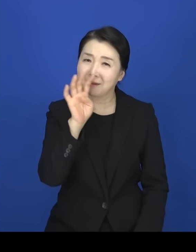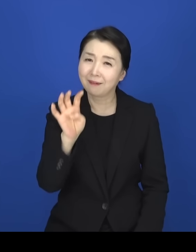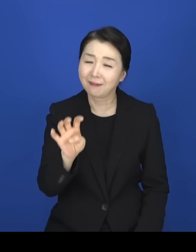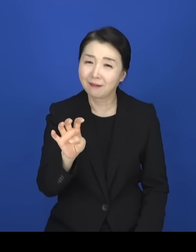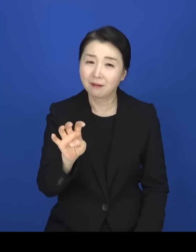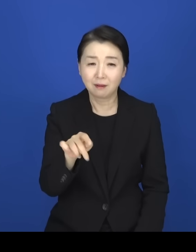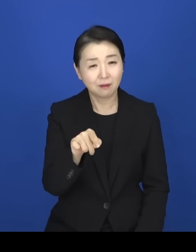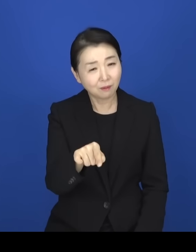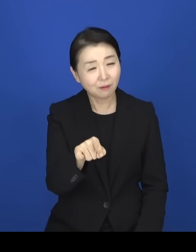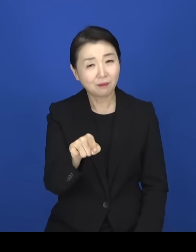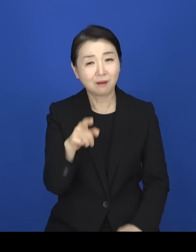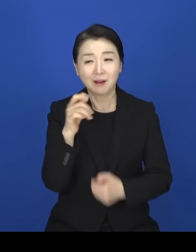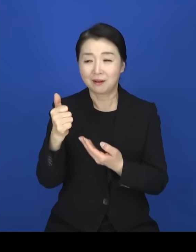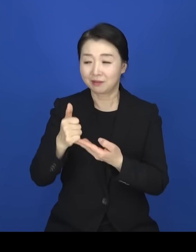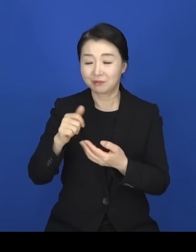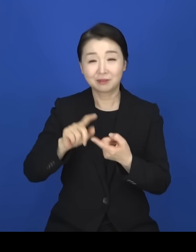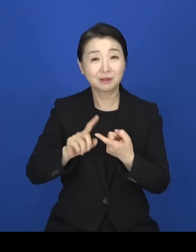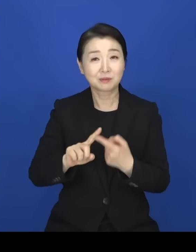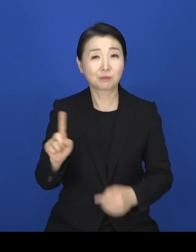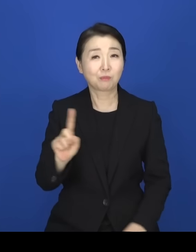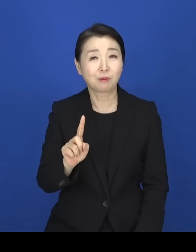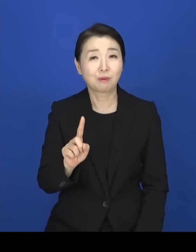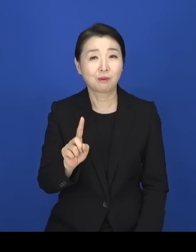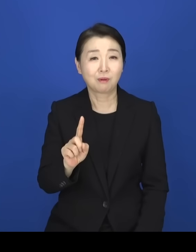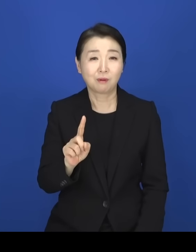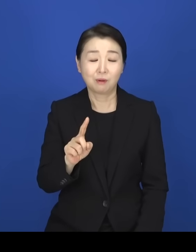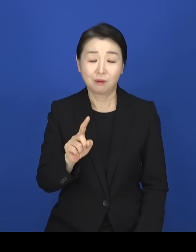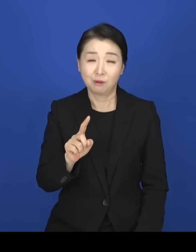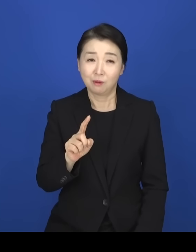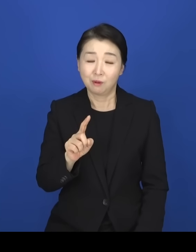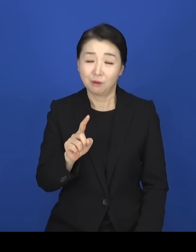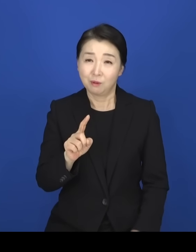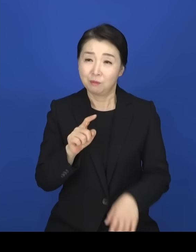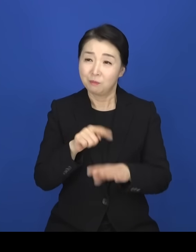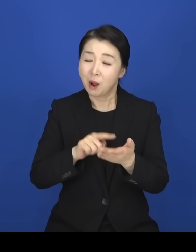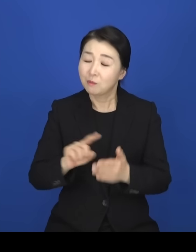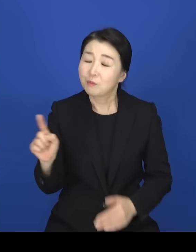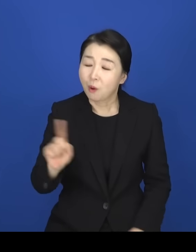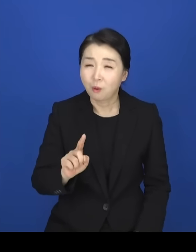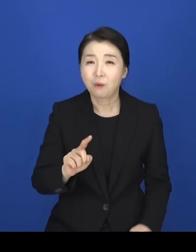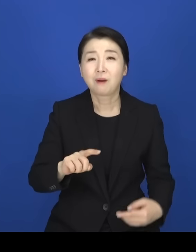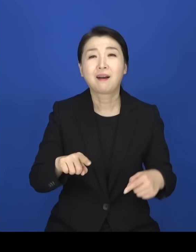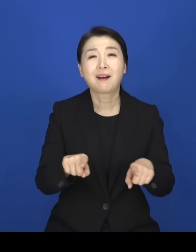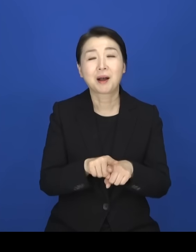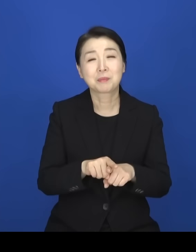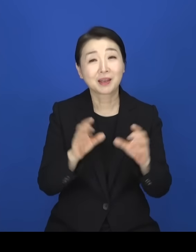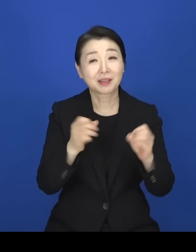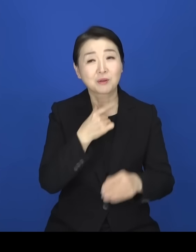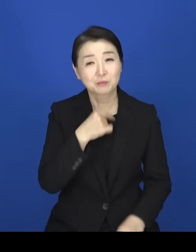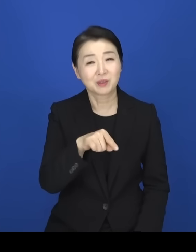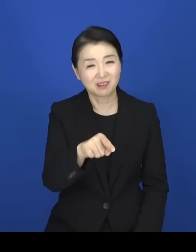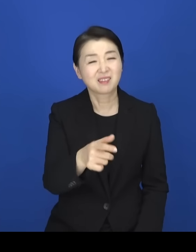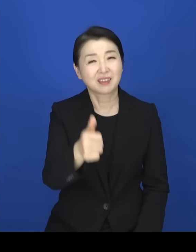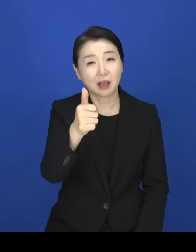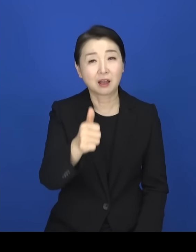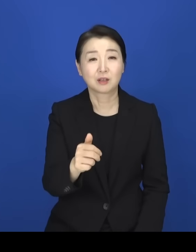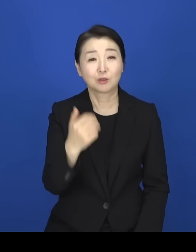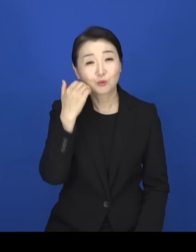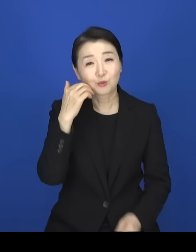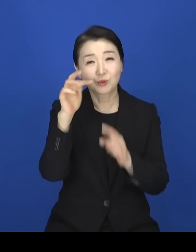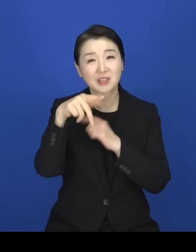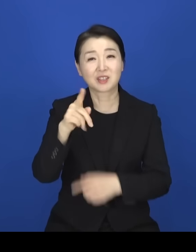있을까? 하나님에 대해서 어떤 마음을 갖고 있을까? 너무 얘기 나눠보고 싶더라고요. 예. 네. 범균이는 좀 낫죠. 이정수도 앉아